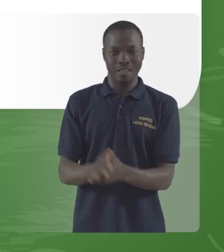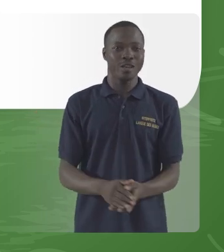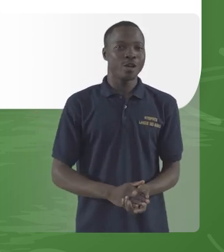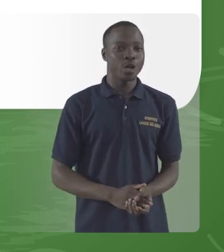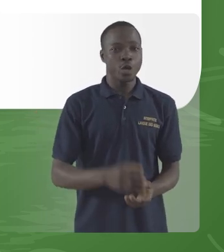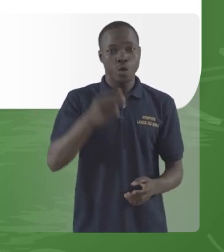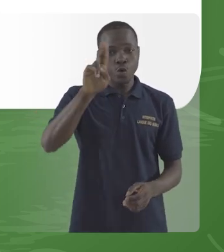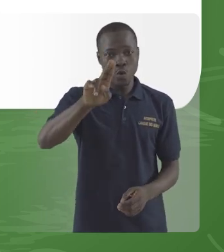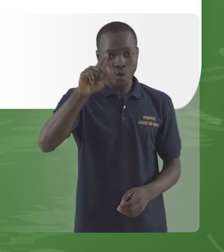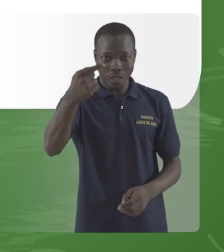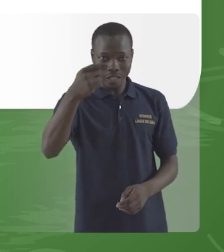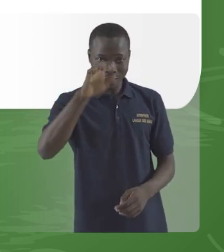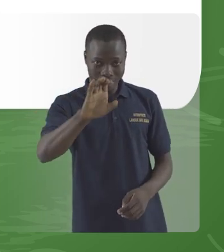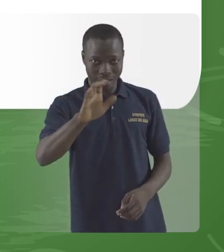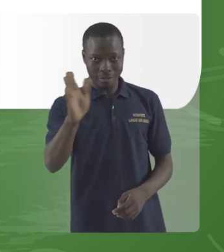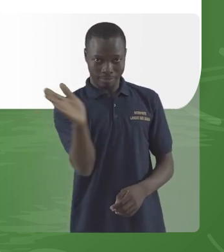UGC,